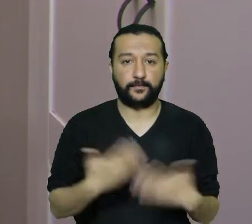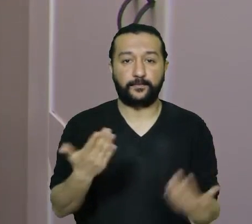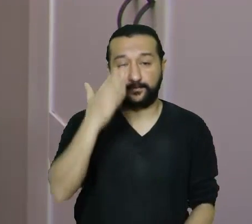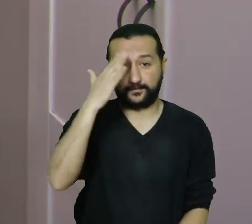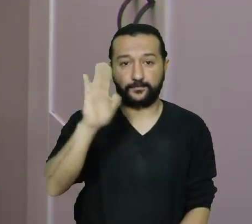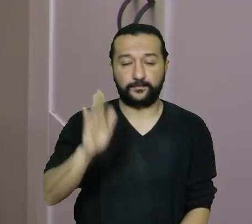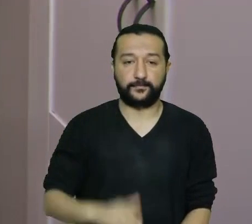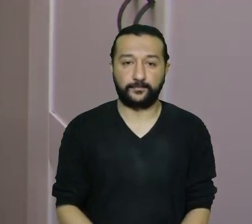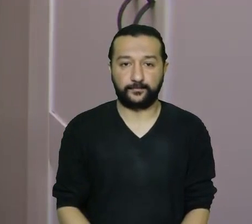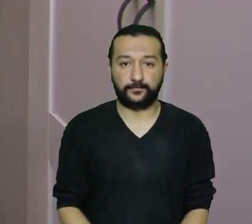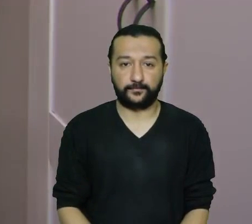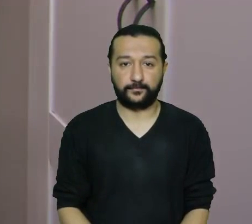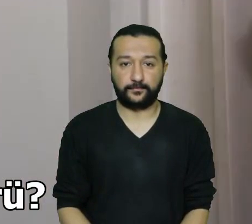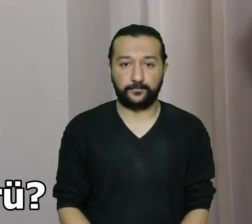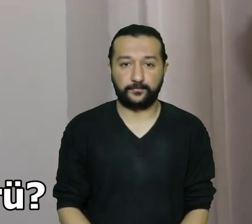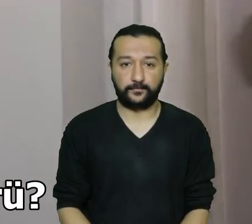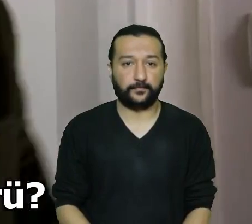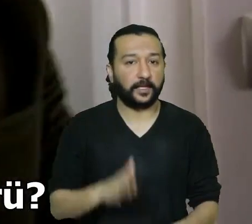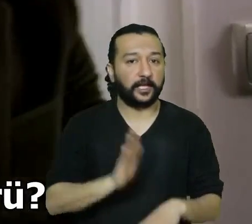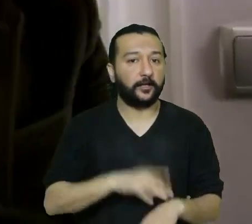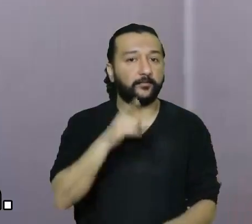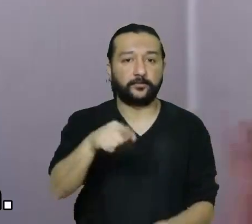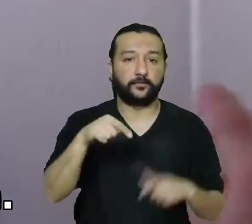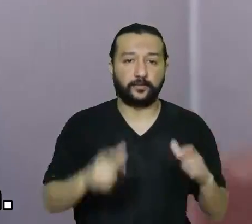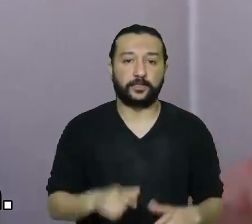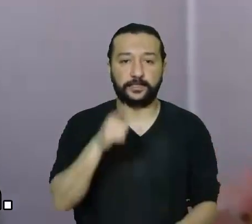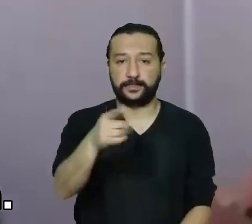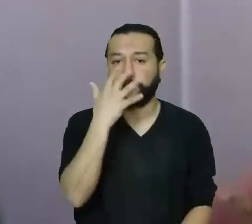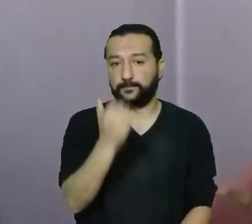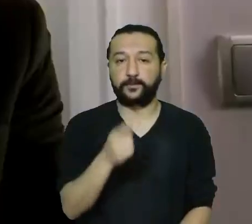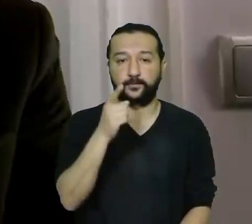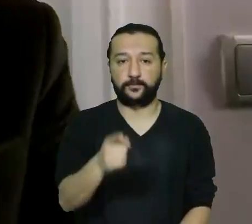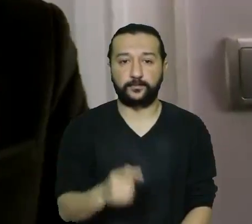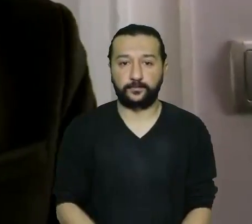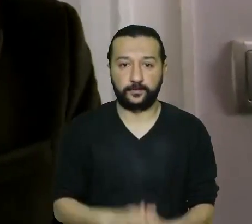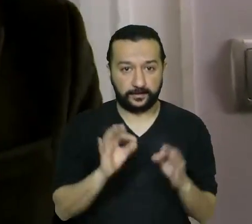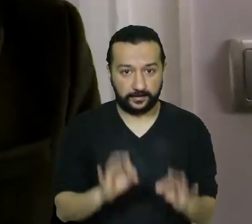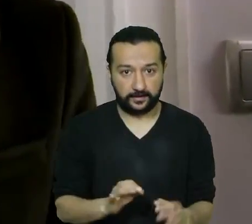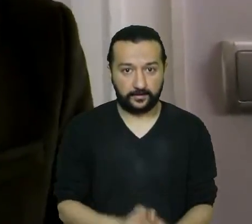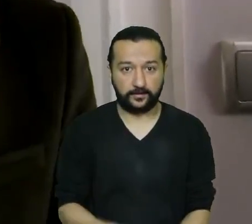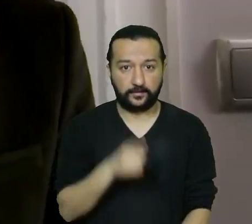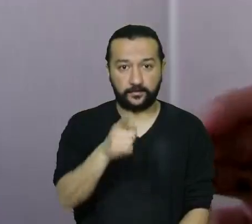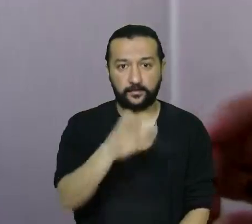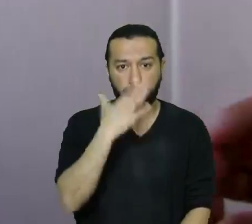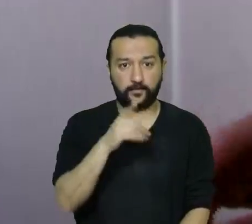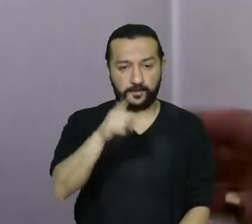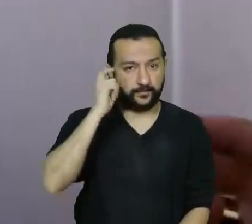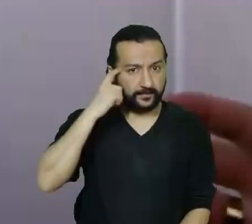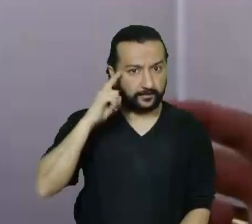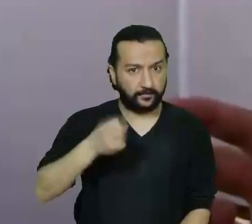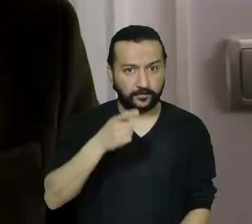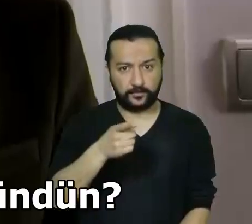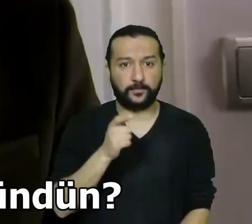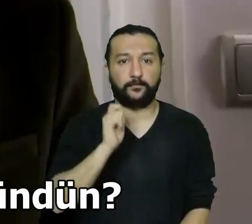Hi. Sarp çıktı. Ne yapıyorsun burada Şükrü? Sizi bekliyordum efendim. Ya. Yoksa